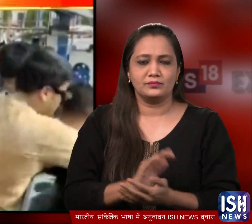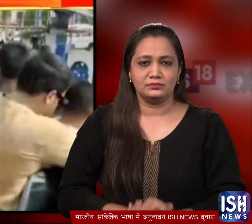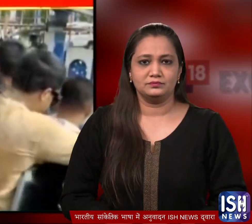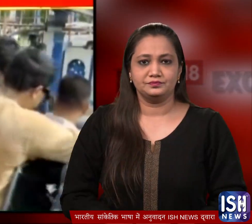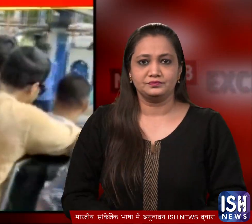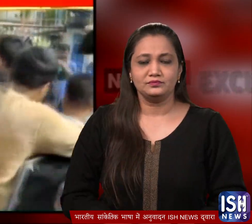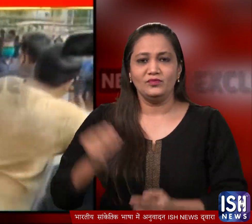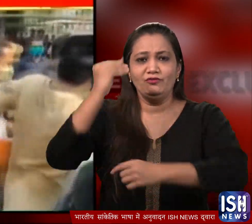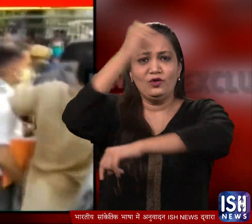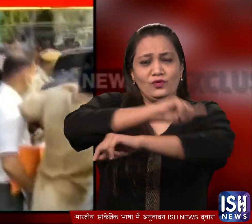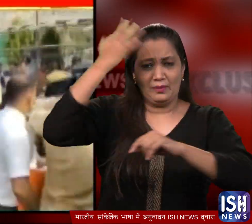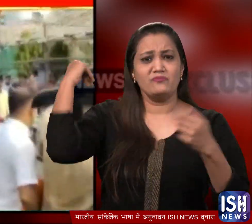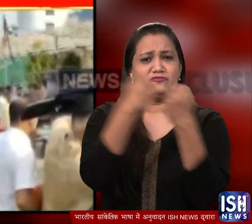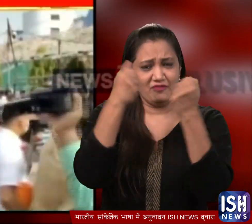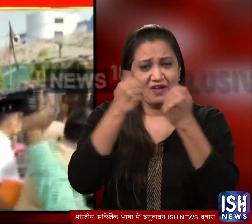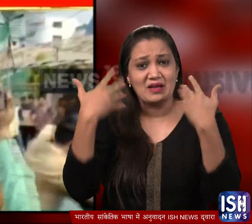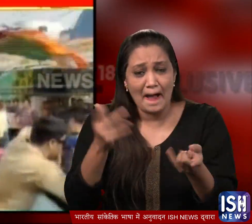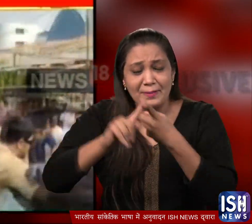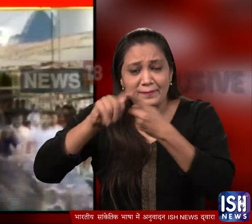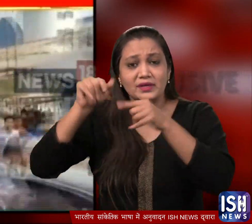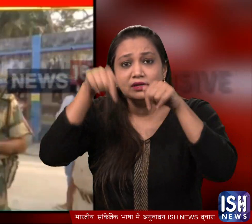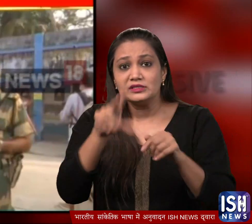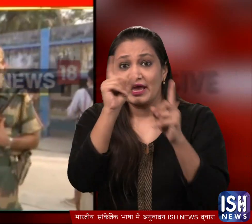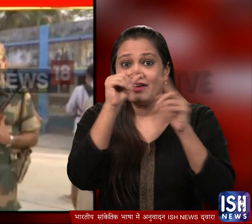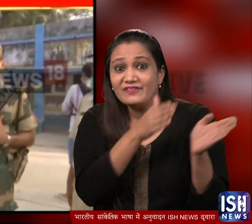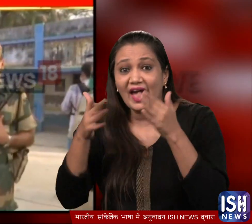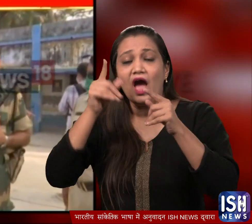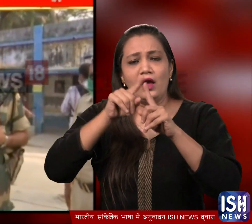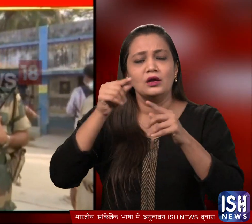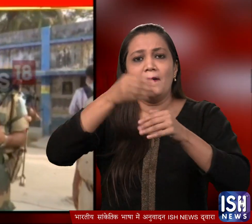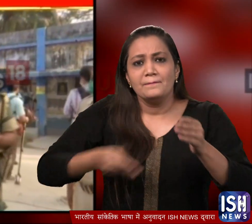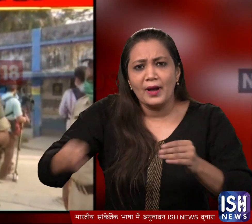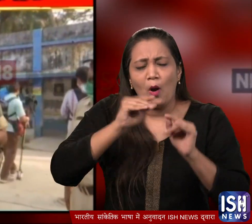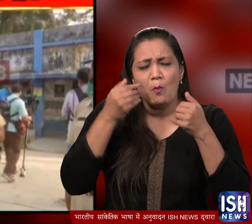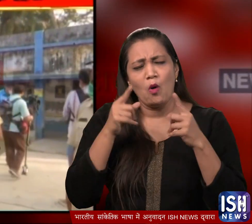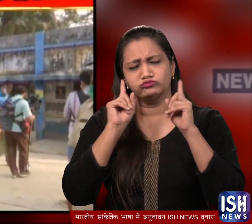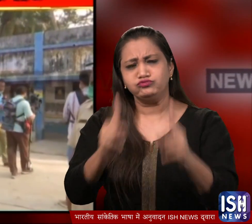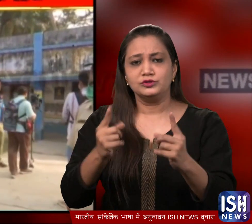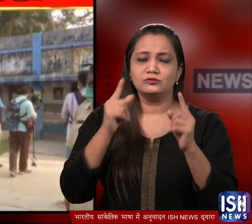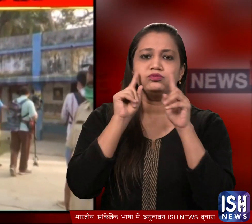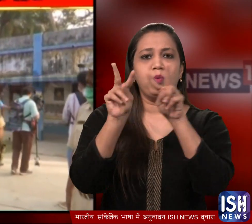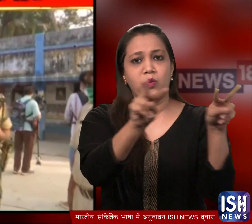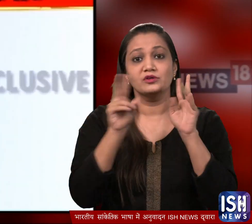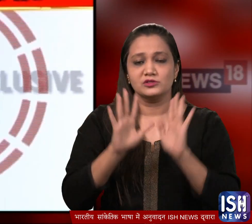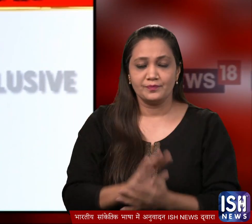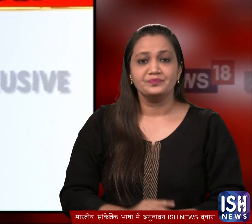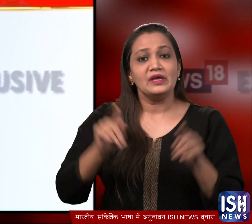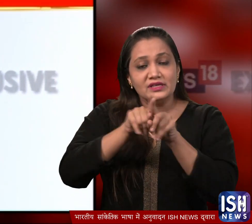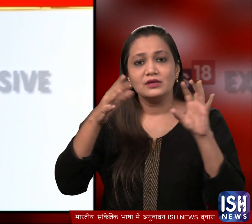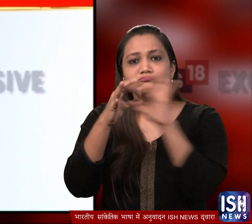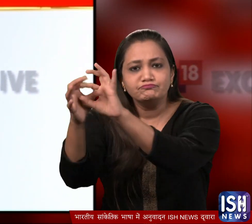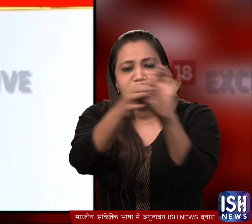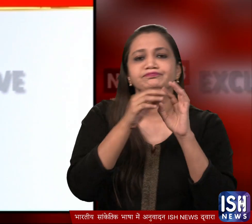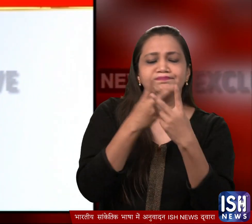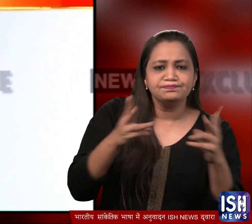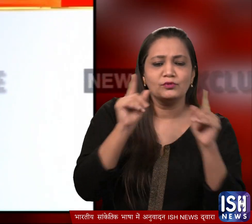किया जा रहा है। पिछले कुछ दिनों में हुई हिंसा की घटनाओं के बाद दूसरे चरण के मतदान के लिए बंगाल में सुरक्षा बहुत सख्त की गई और उसी के तहत कई